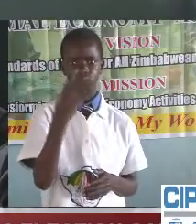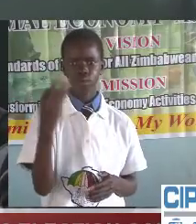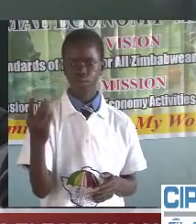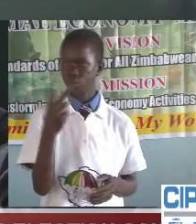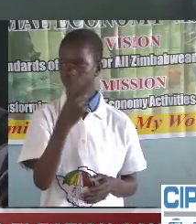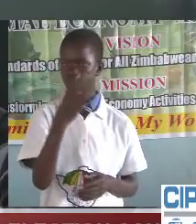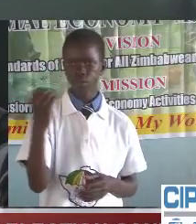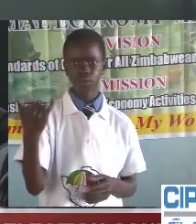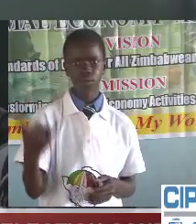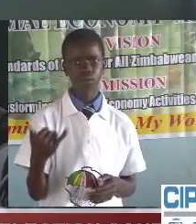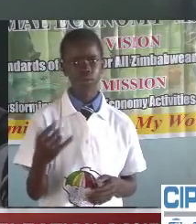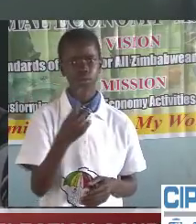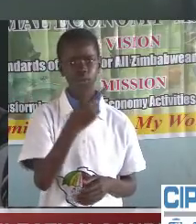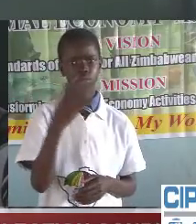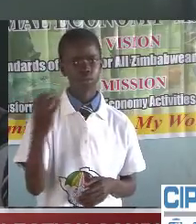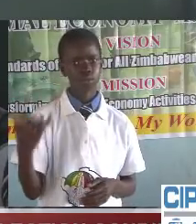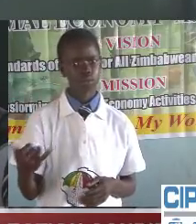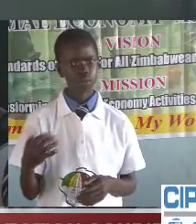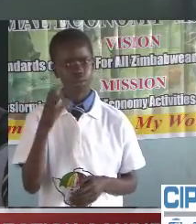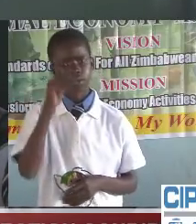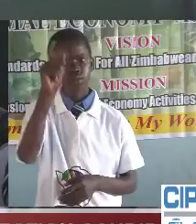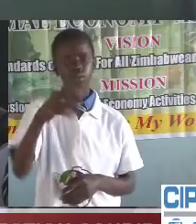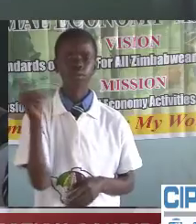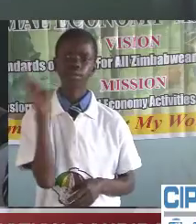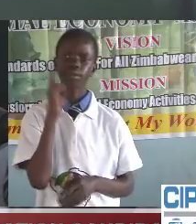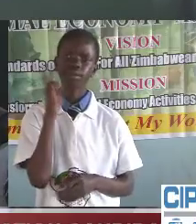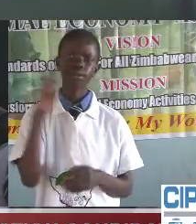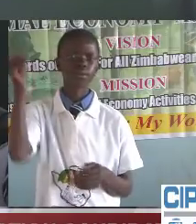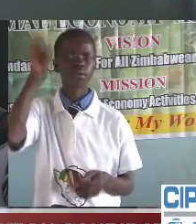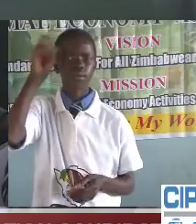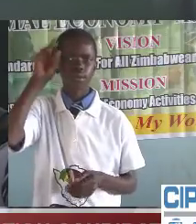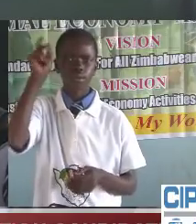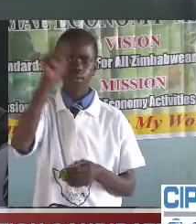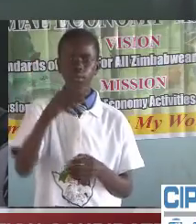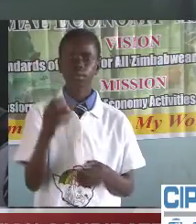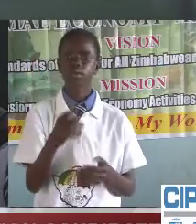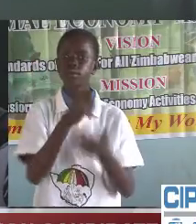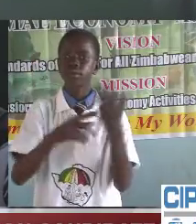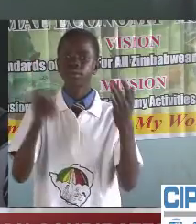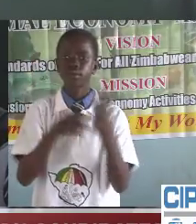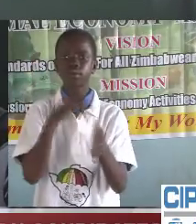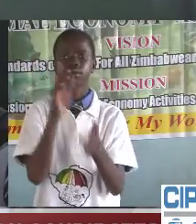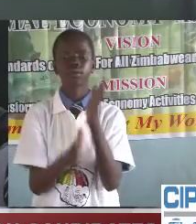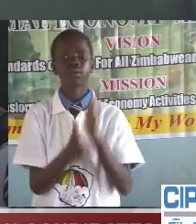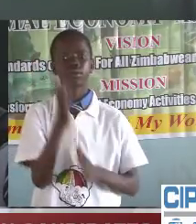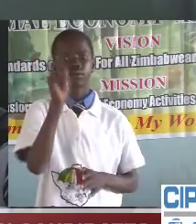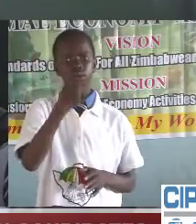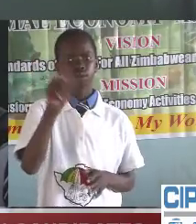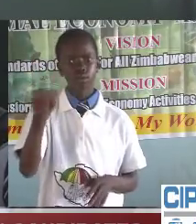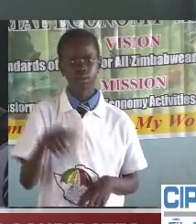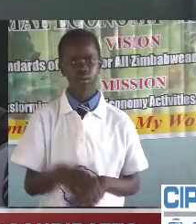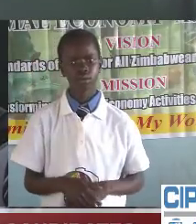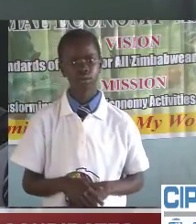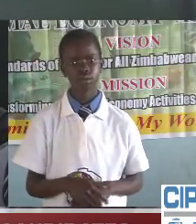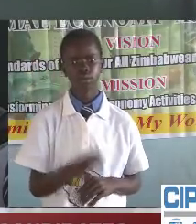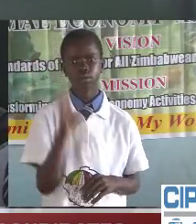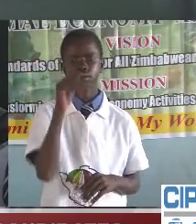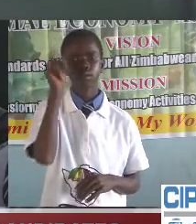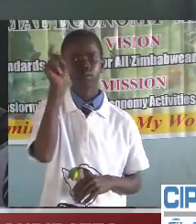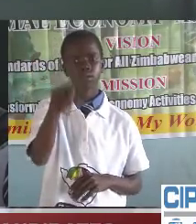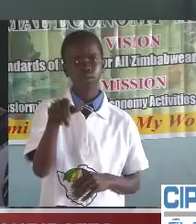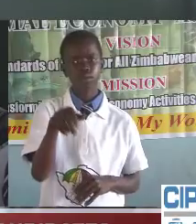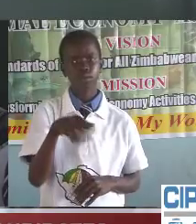tiri mumapepa muramba zvino wakauya ukatirova hapana chakaitwa. Saka imimi muri kuzviongorora